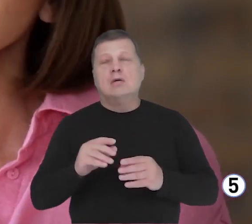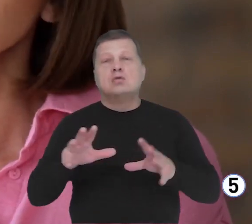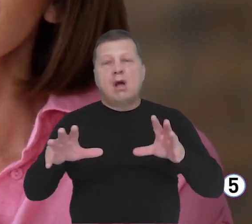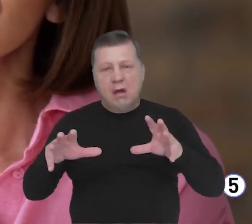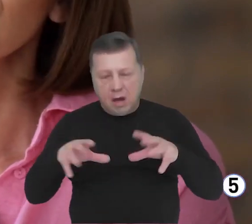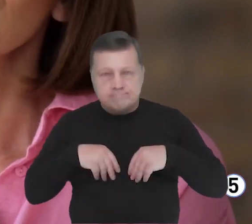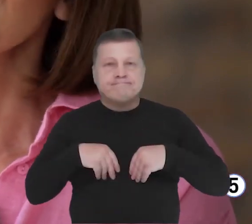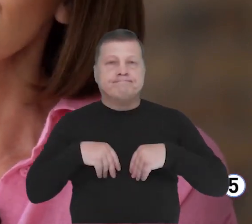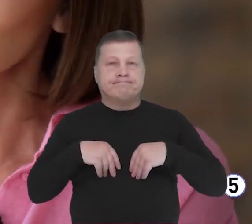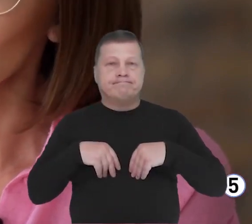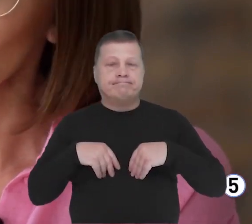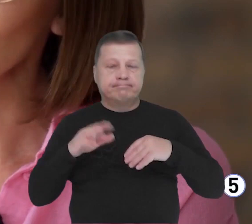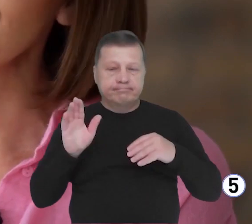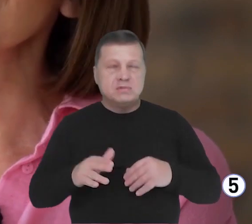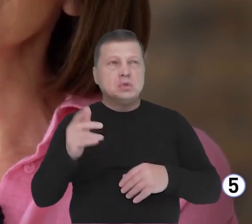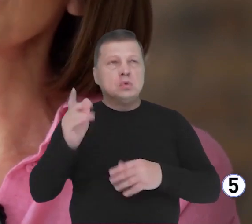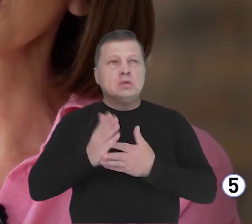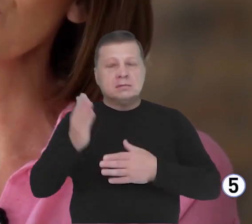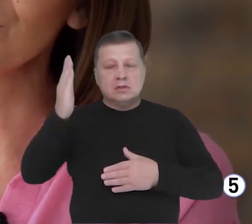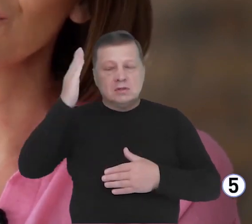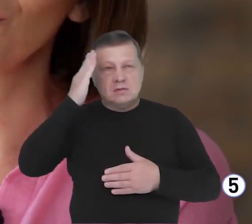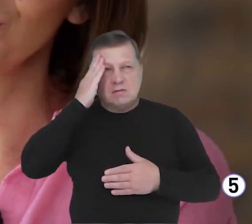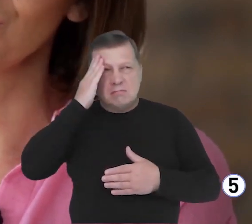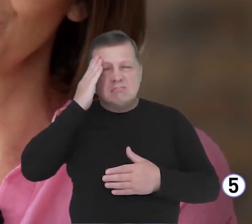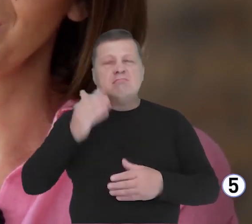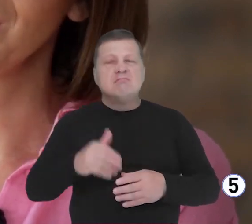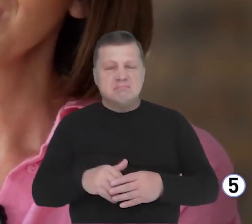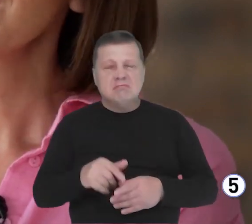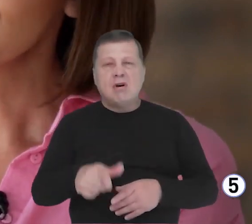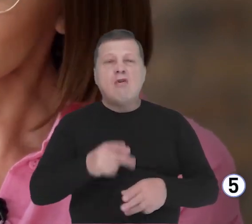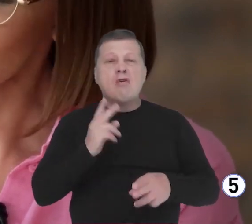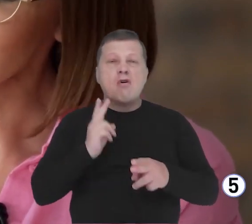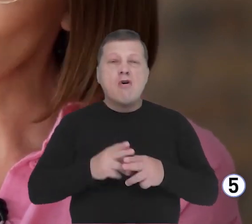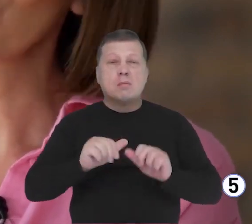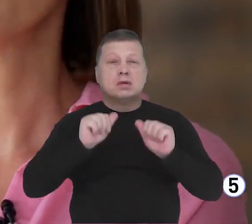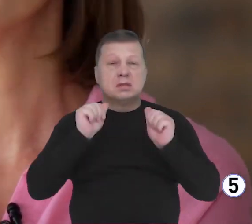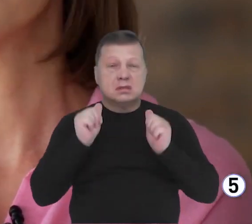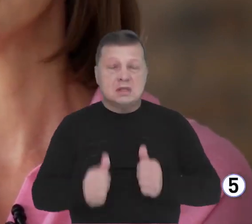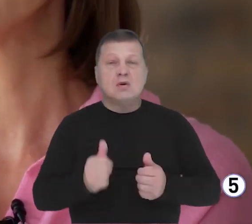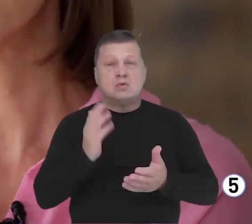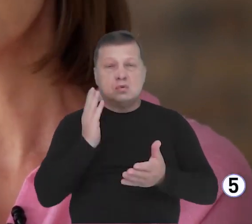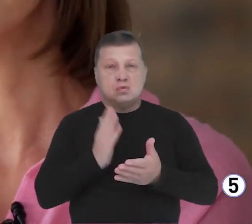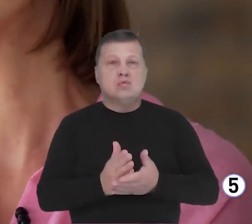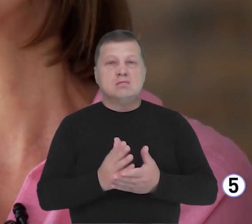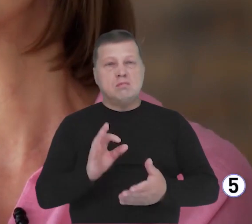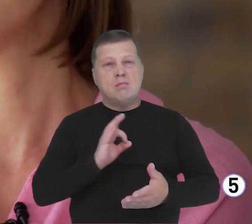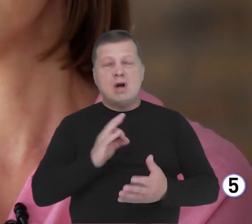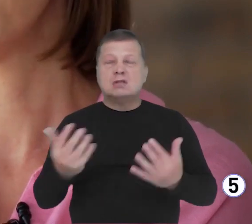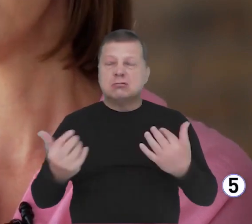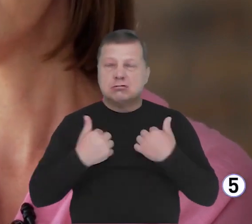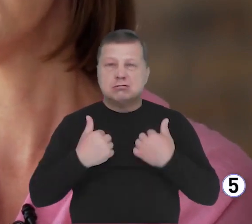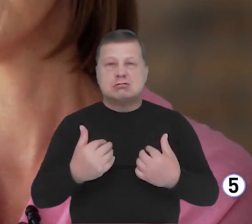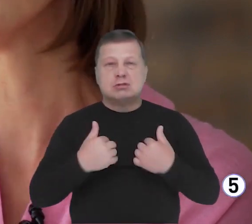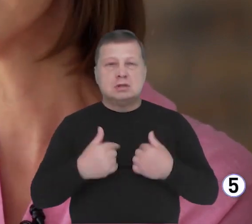etapu akceptacji, czyli do momentu, w którym ja uświadomię sobie, że ta choroba przewlekła to jest już